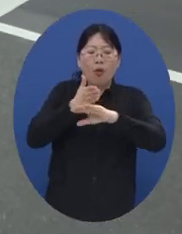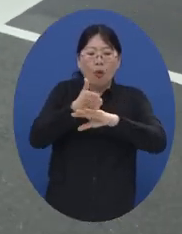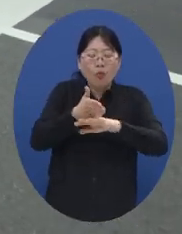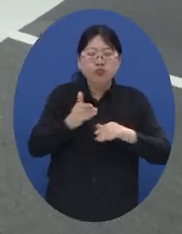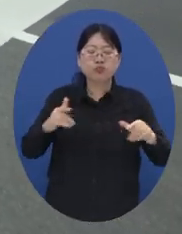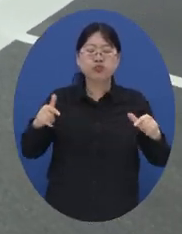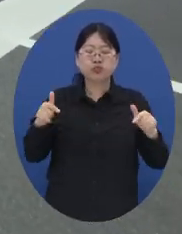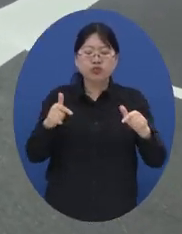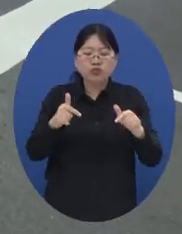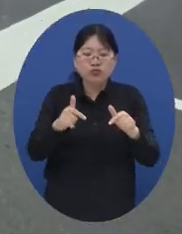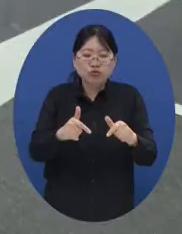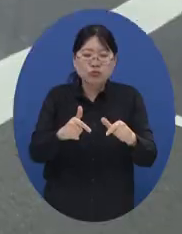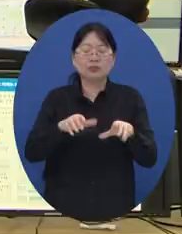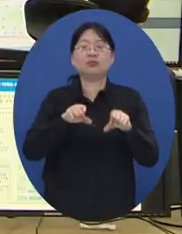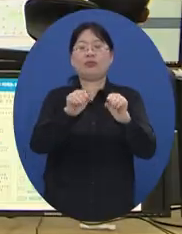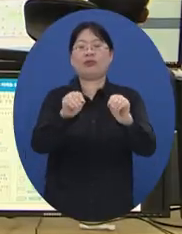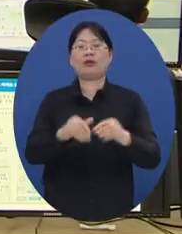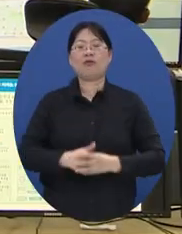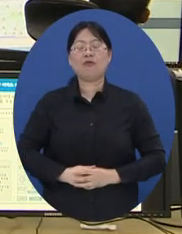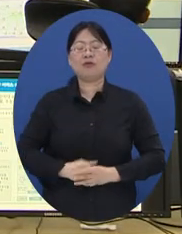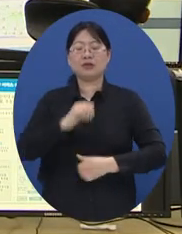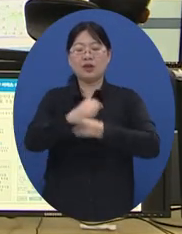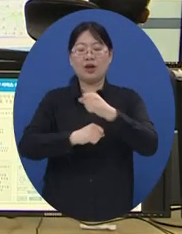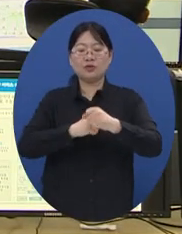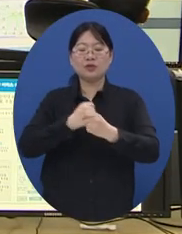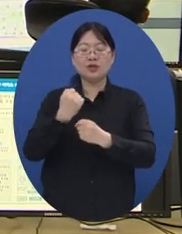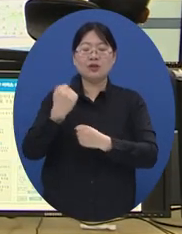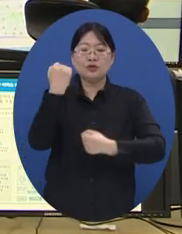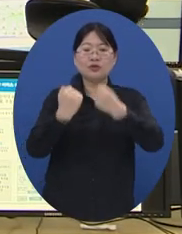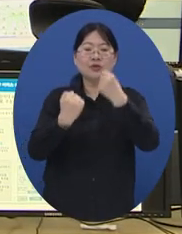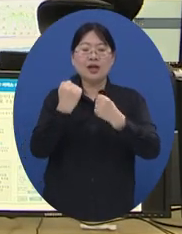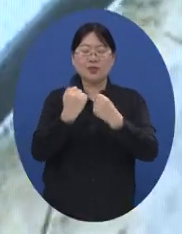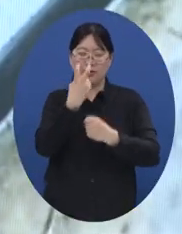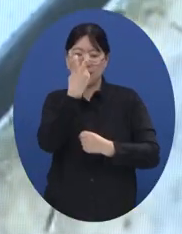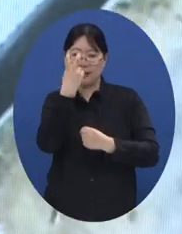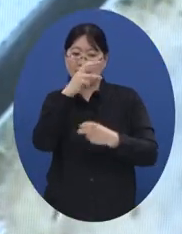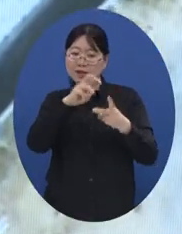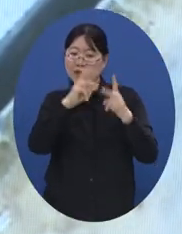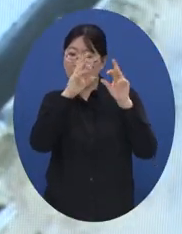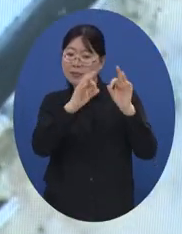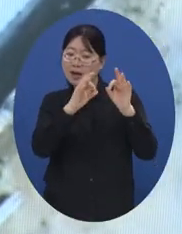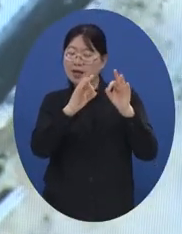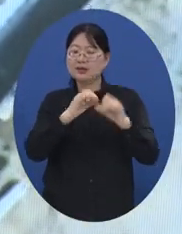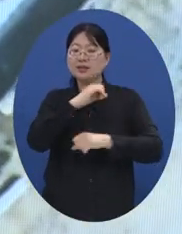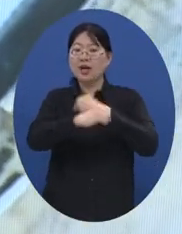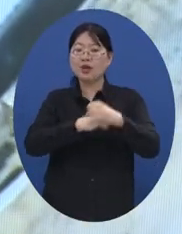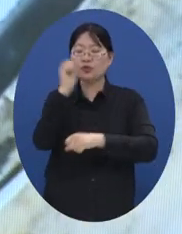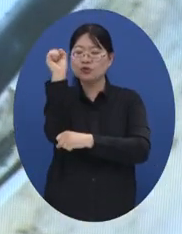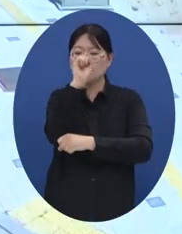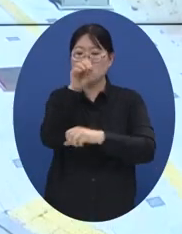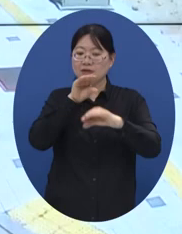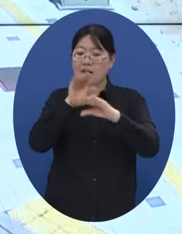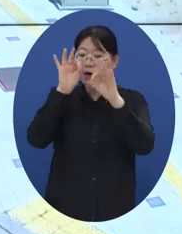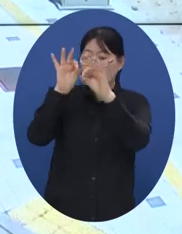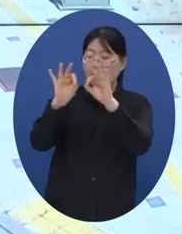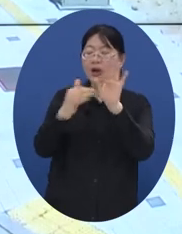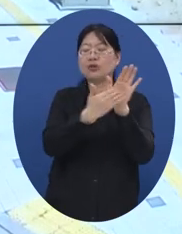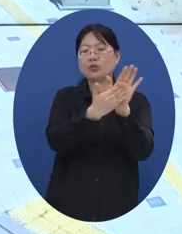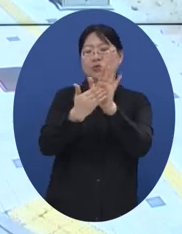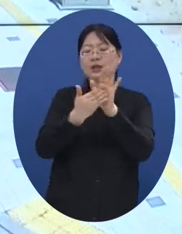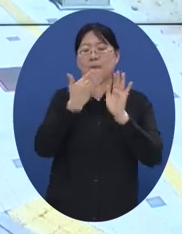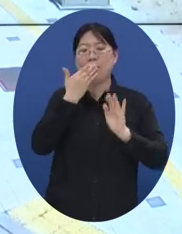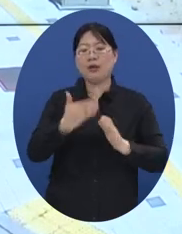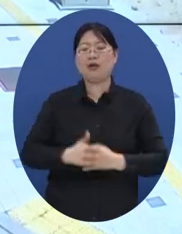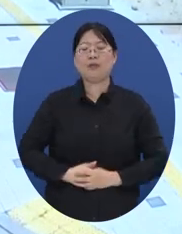서서히 속도를 늦춰 멈춥니다. 자율주행 통합관제센터에서는 실시간 움직이는 자율주행 차량을 보고 통제할